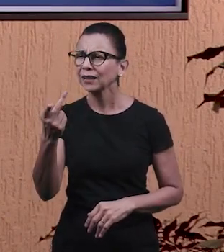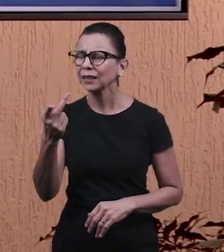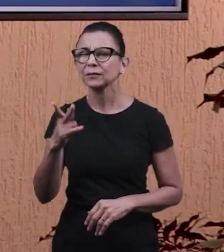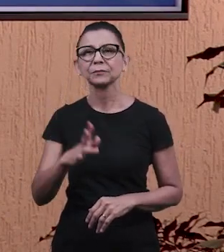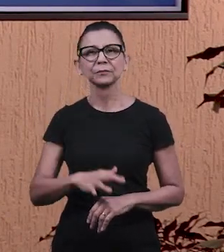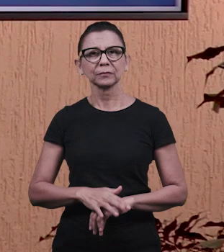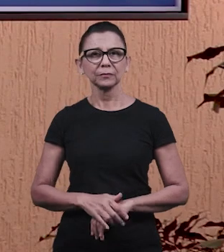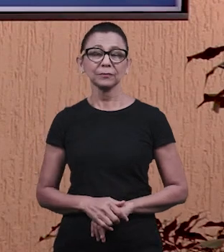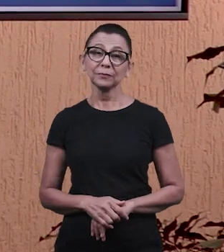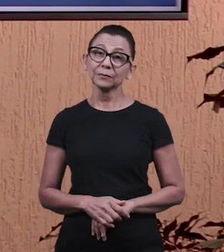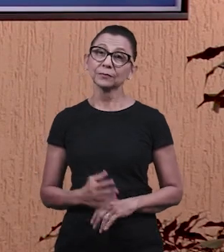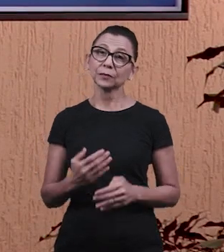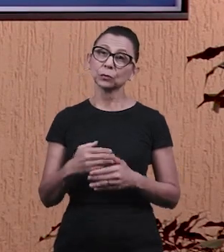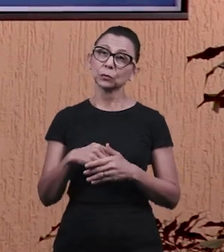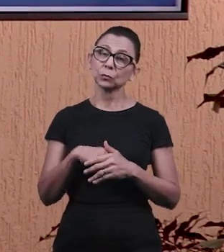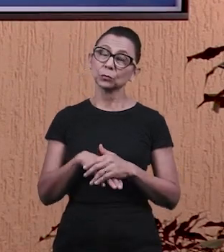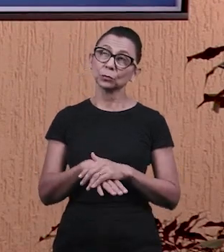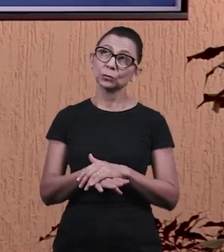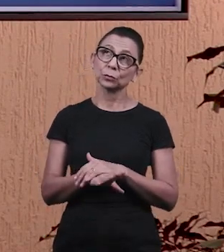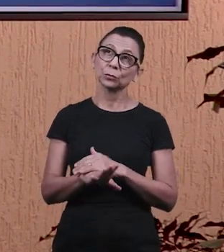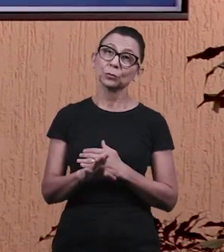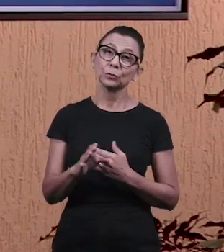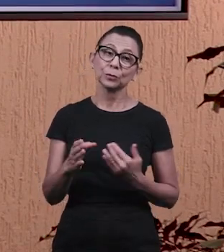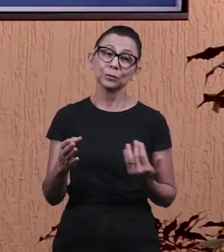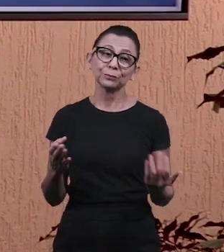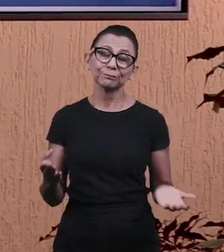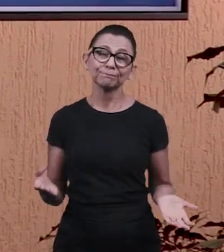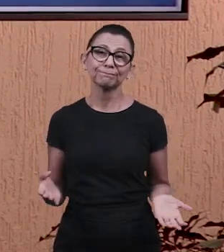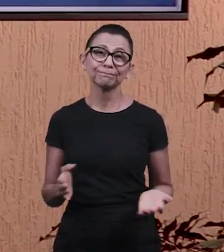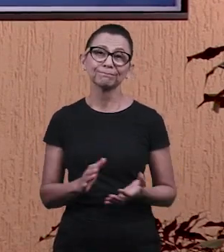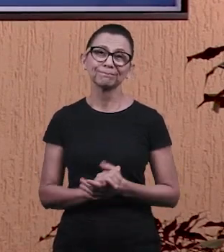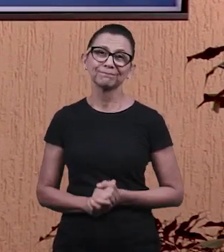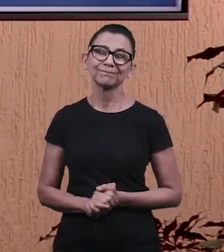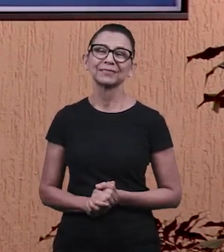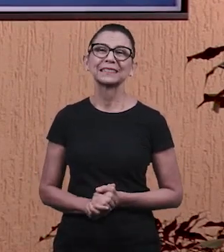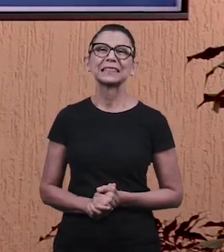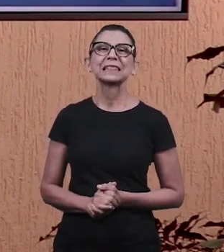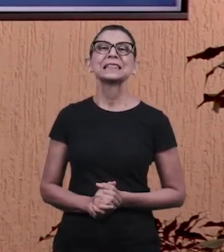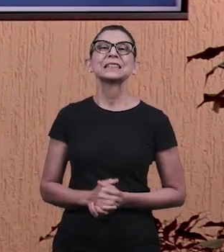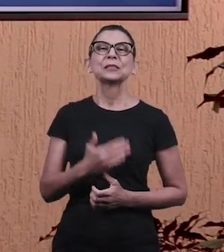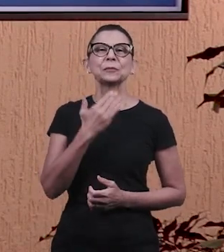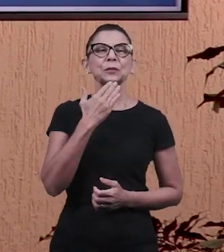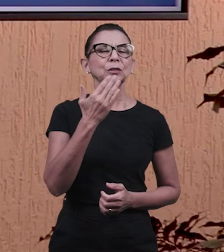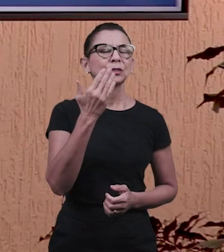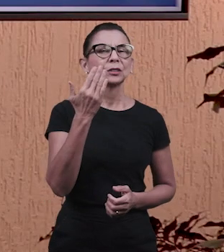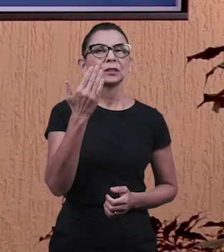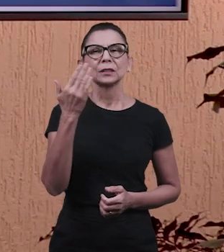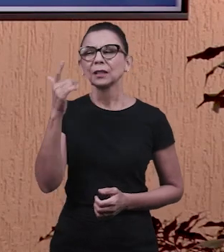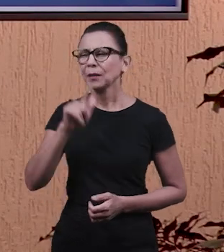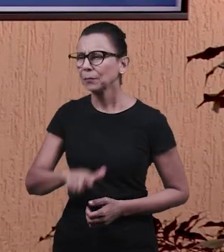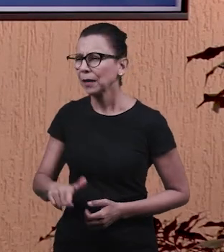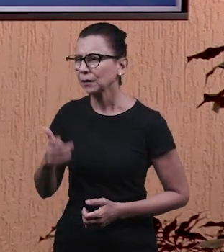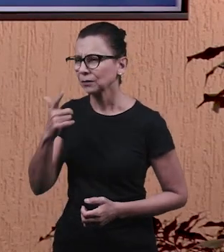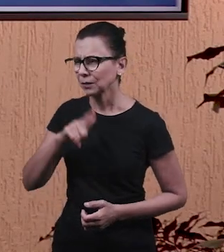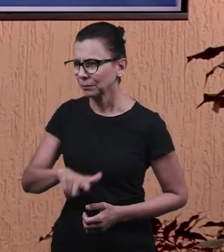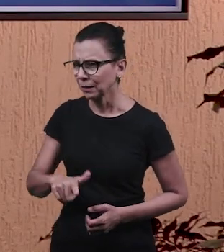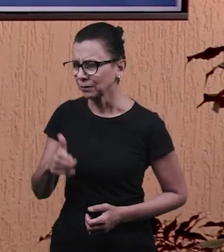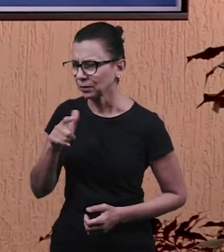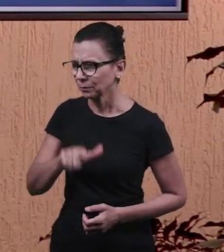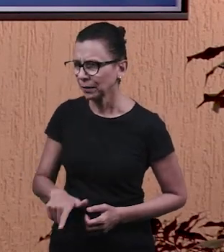скажите еще раз. То есть это люди, которые обычно просят повторить одно и то же, то, что уже было